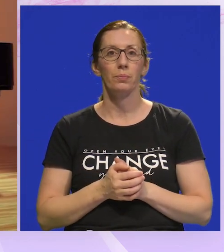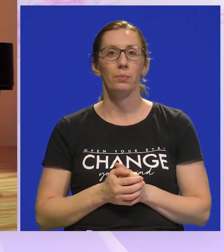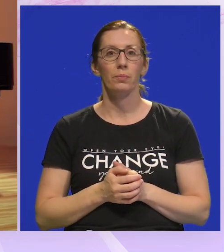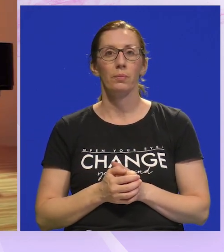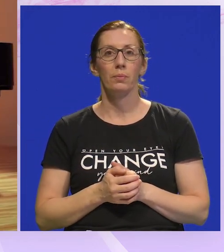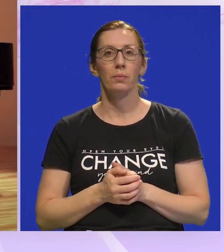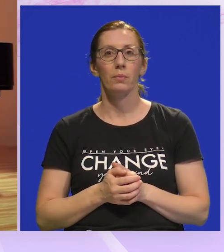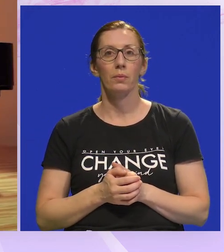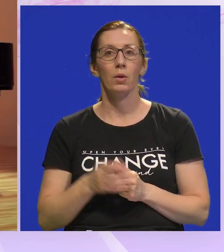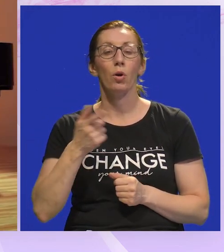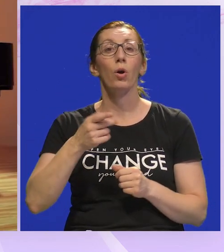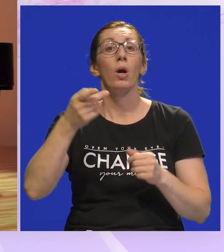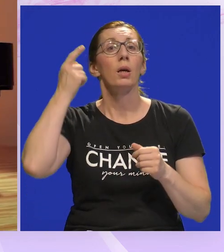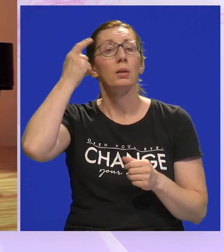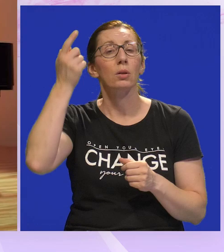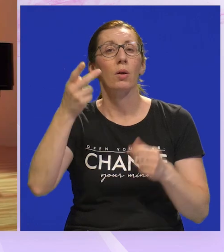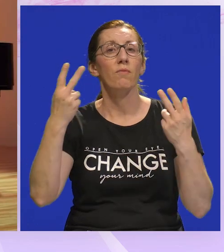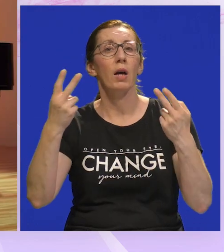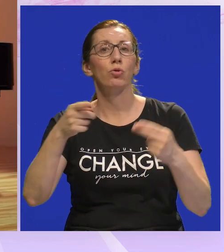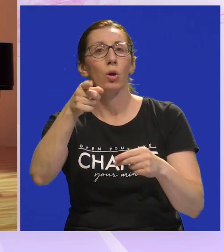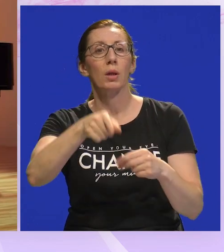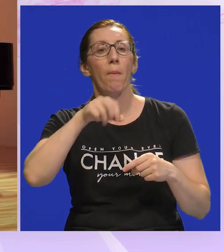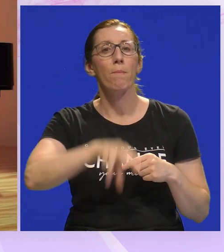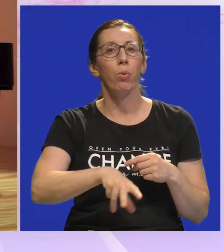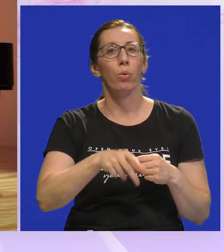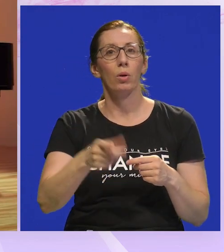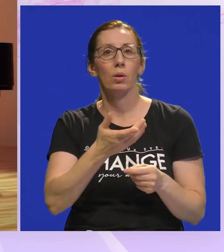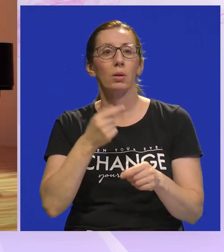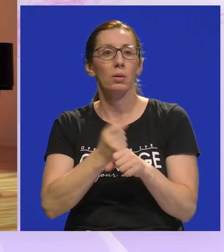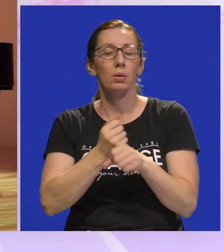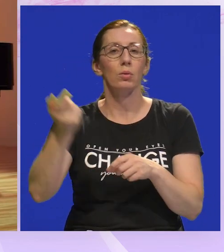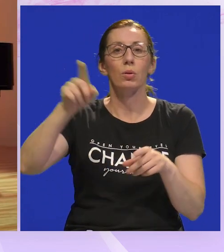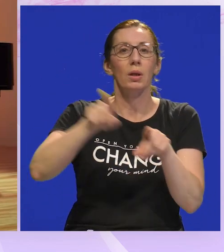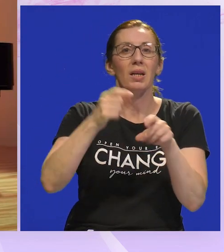narodnom kazalištu. Evo, koliko je značajno za pulsku publiku da ima ovakve događaje?